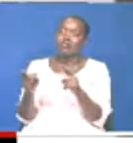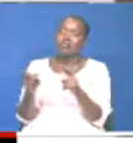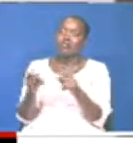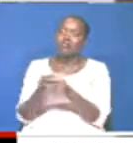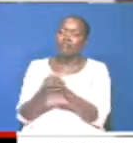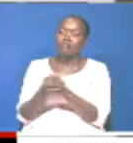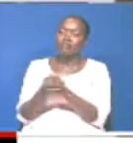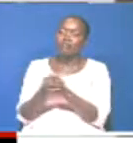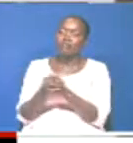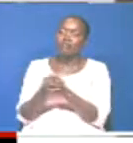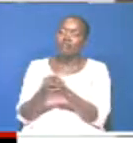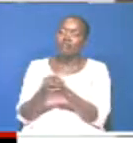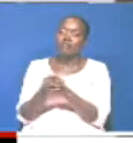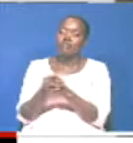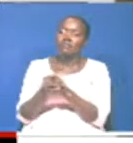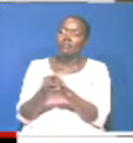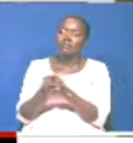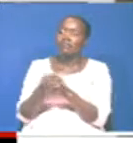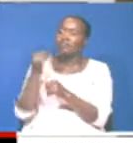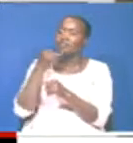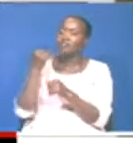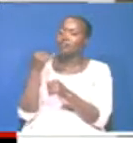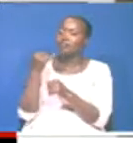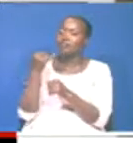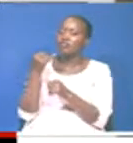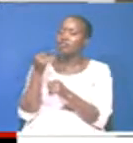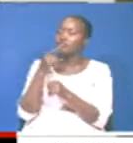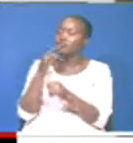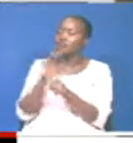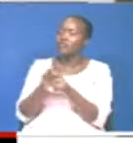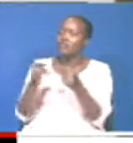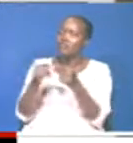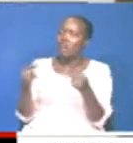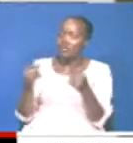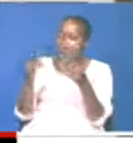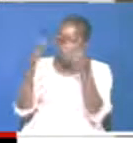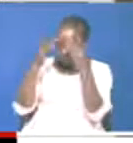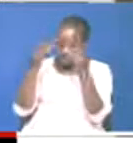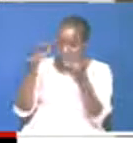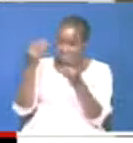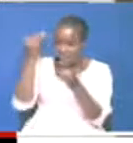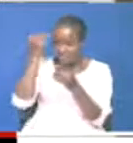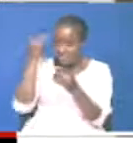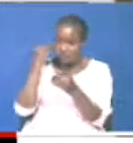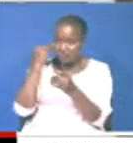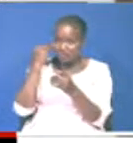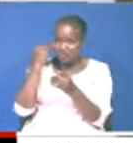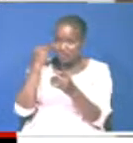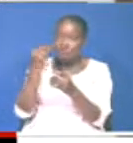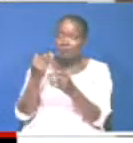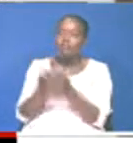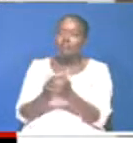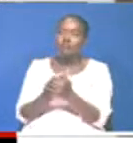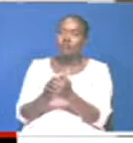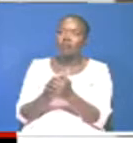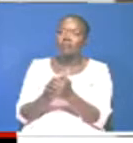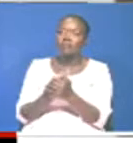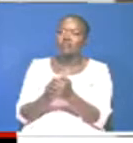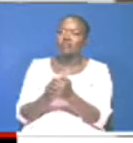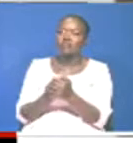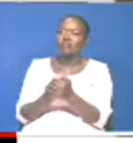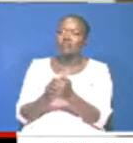hivyo, Wanjigi ameapa kupinga uamuzi huo katika mahakama kuu.